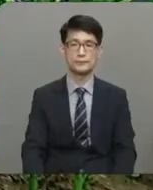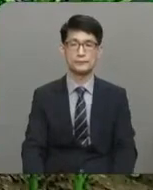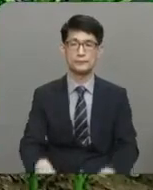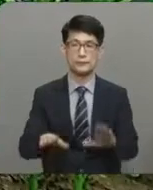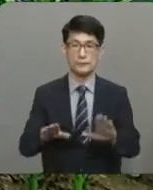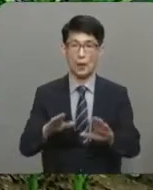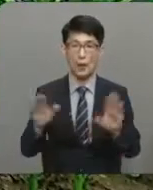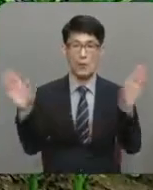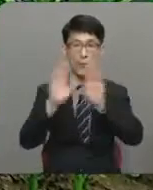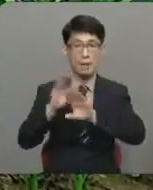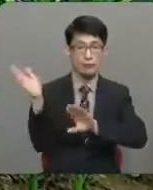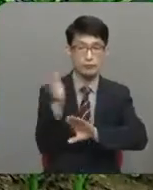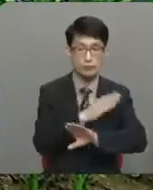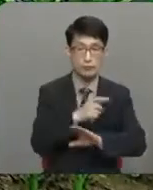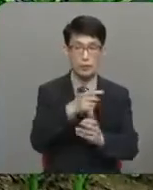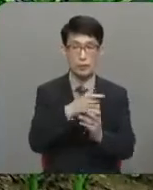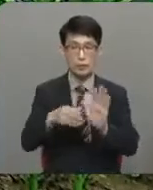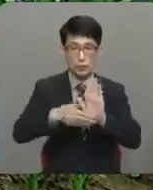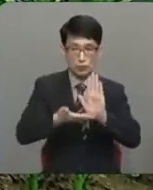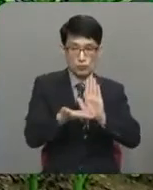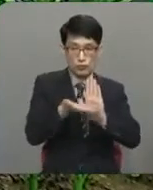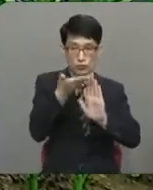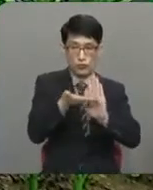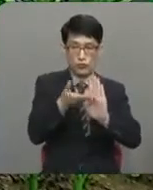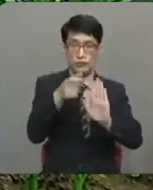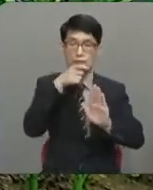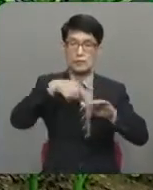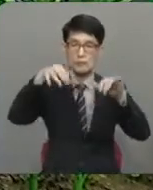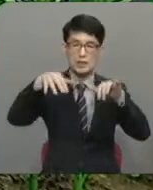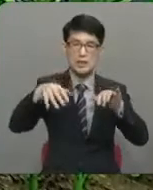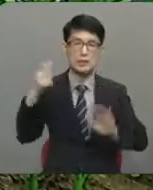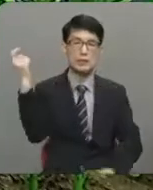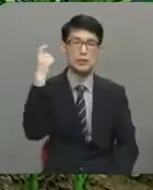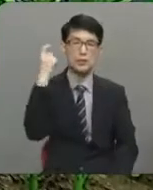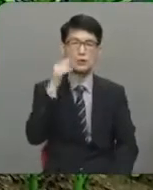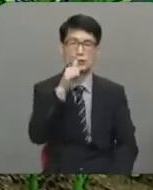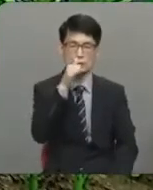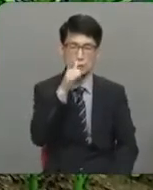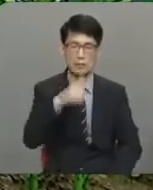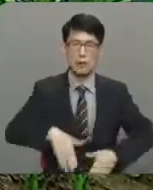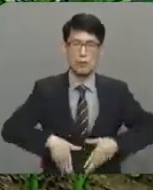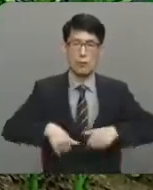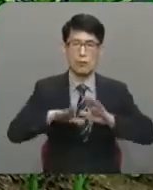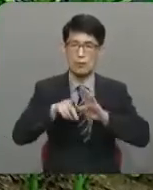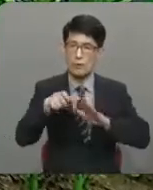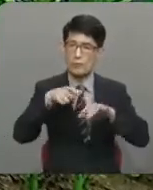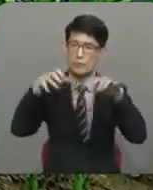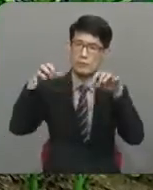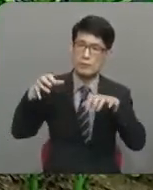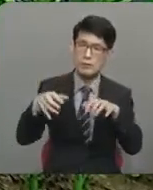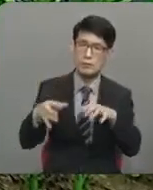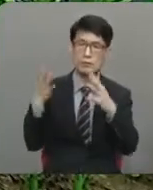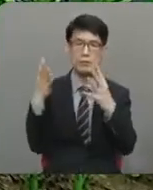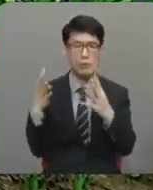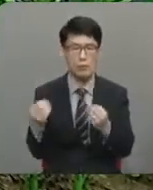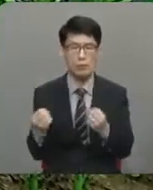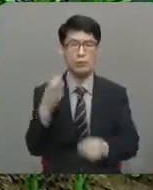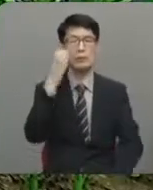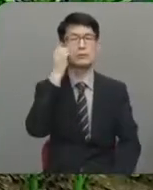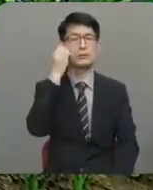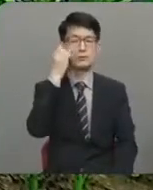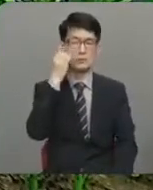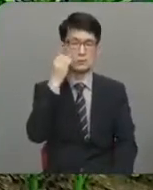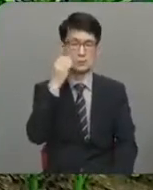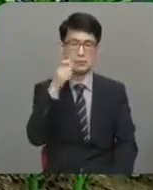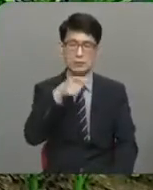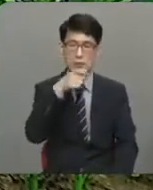오늘 밤부터 강원 중북부 지역의 는 또다시 비소식이 있습니다 봄철 날씨 로는 이례적으로 비가 오는 날이 많은 건데요